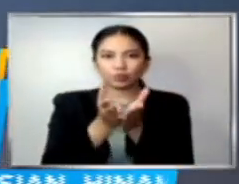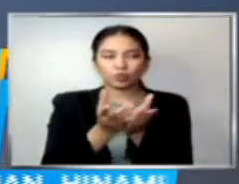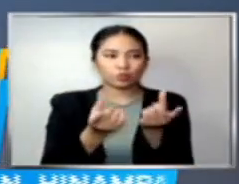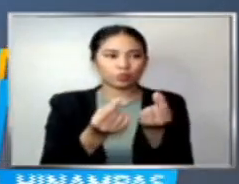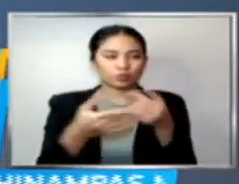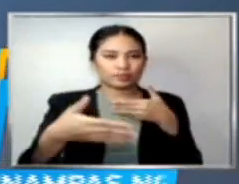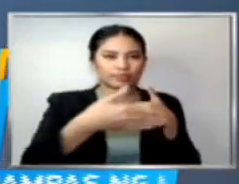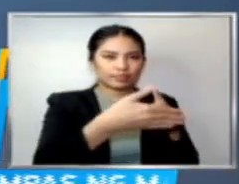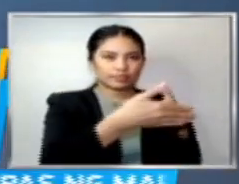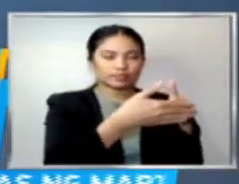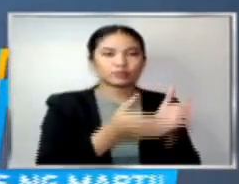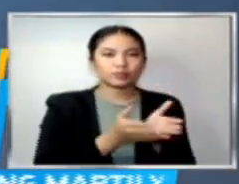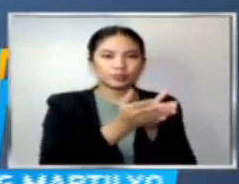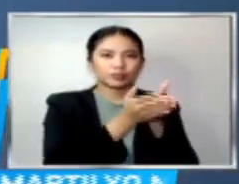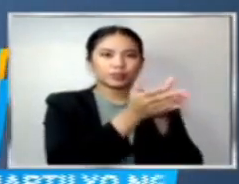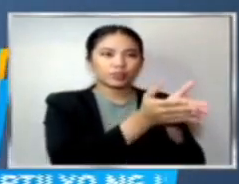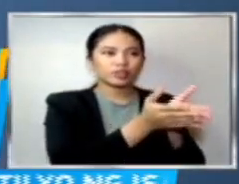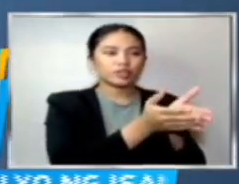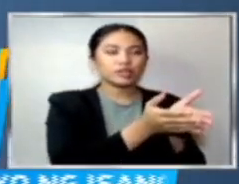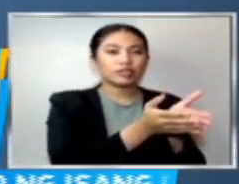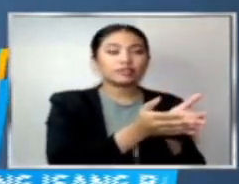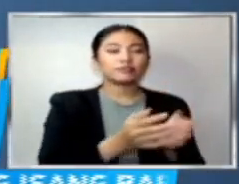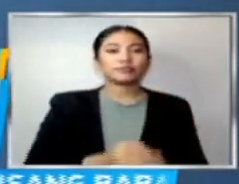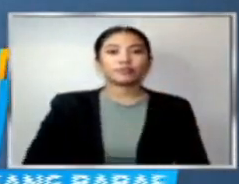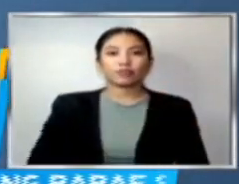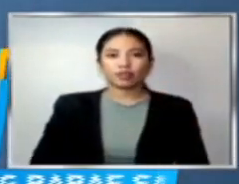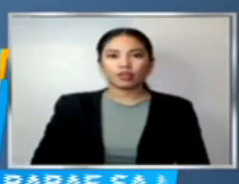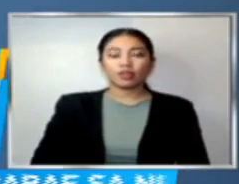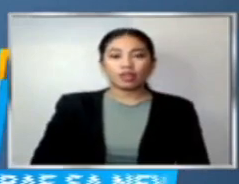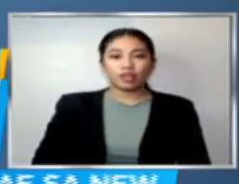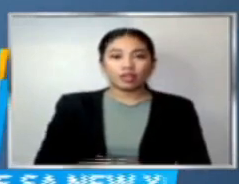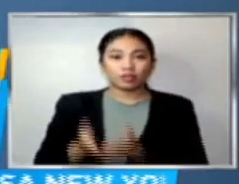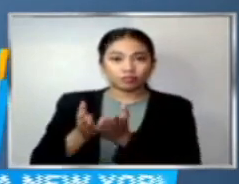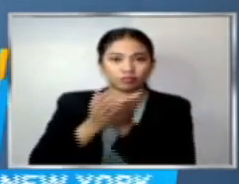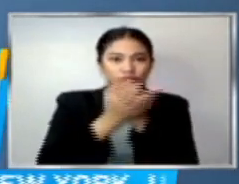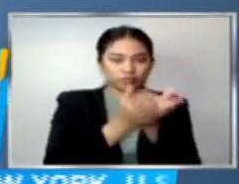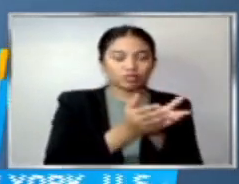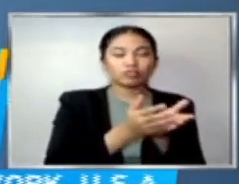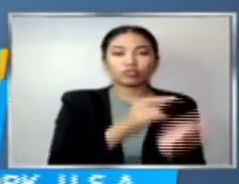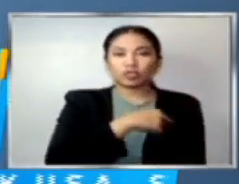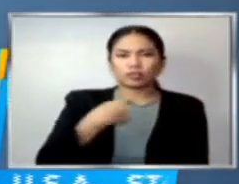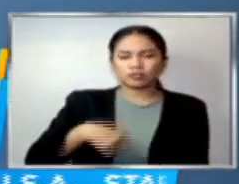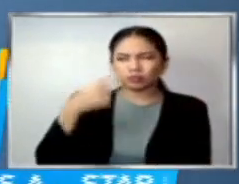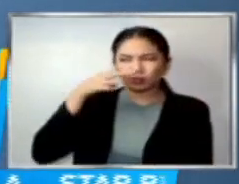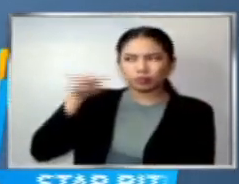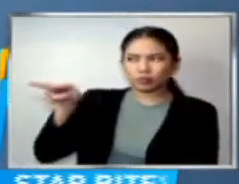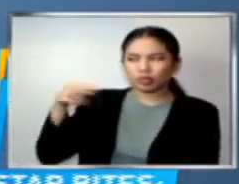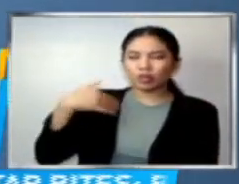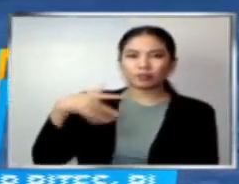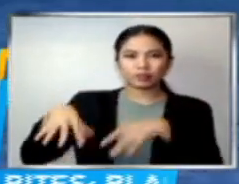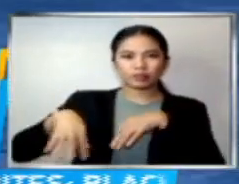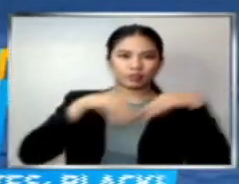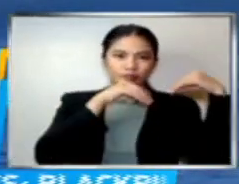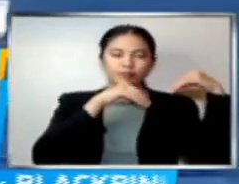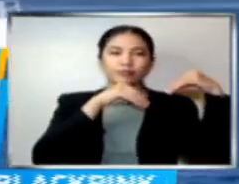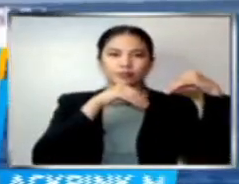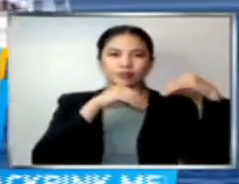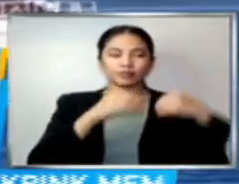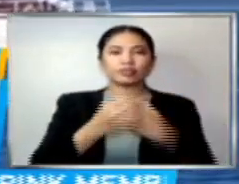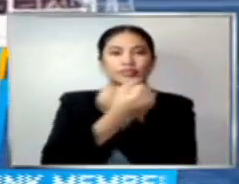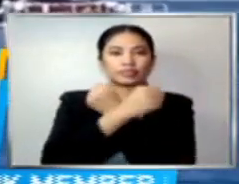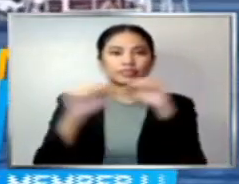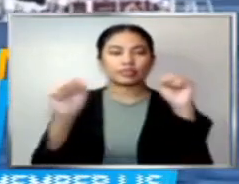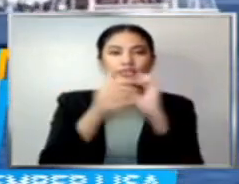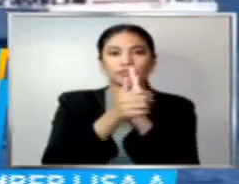raw na mga ito ang kanilang mga angkla at agad umalis sa Sabina Shoal. Ayon sa security expert na si Professor Romel